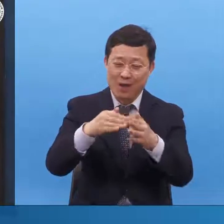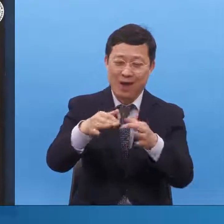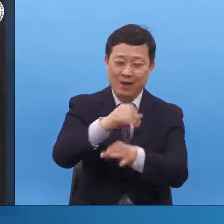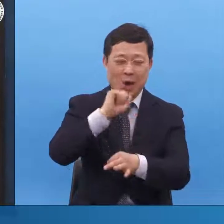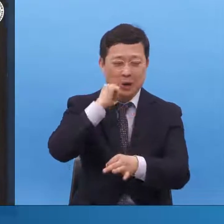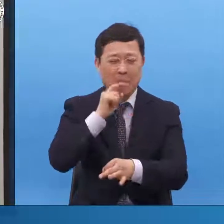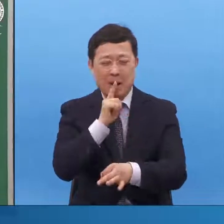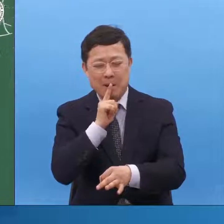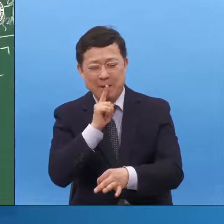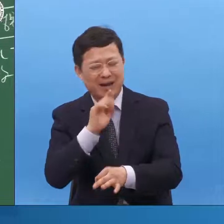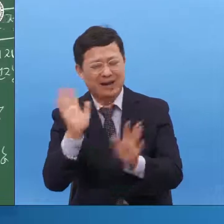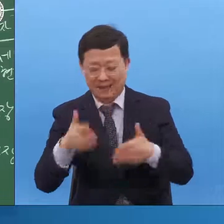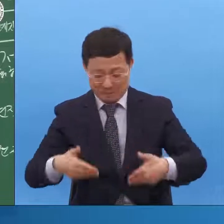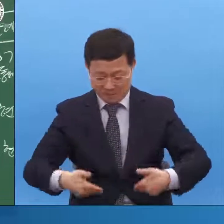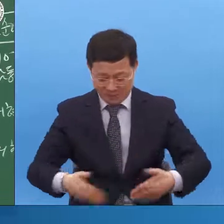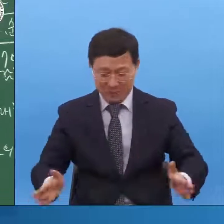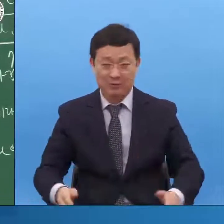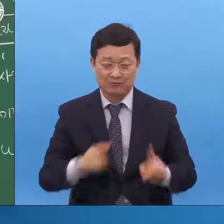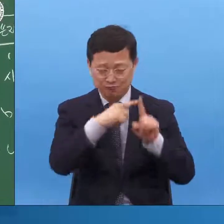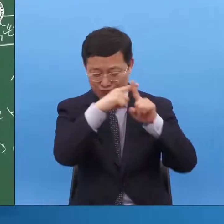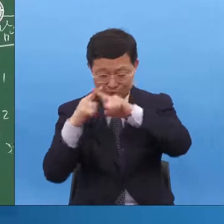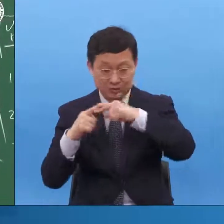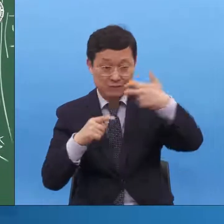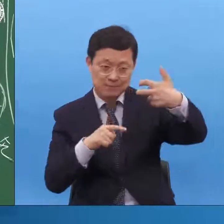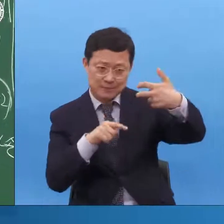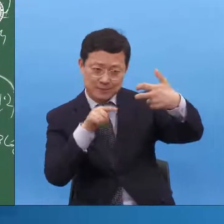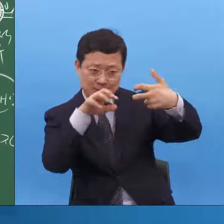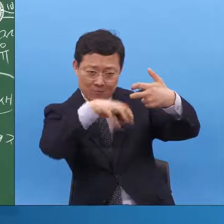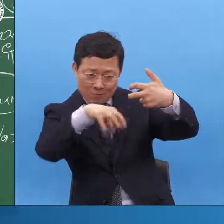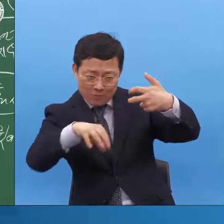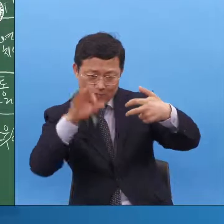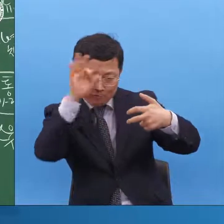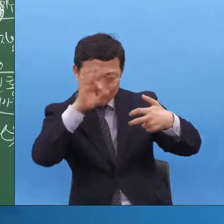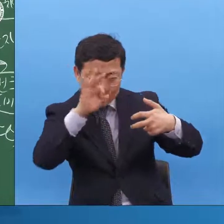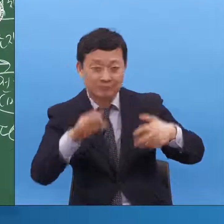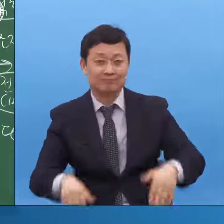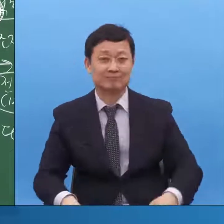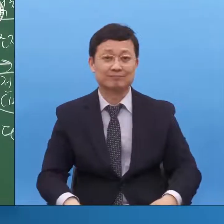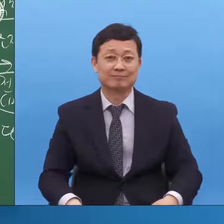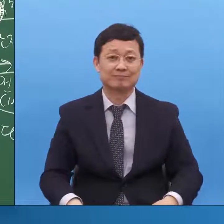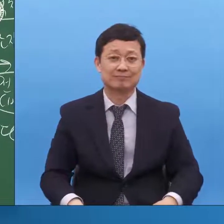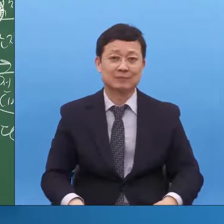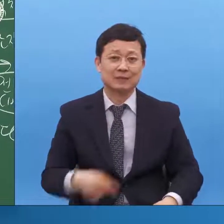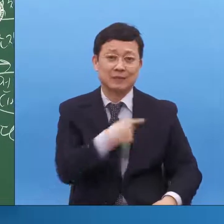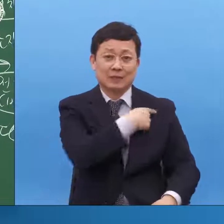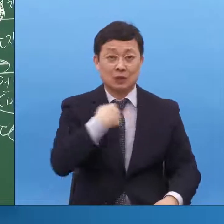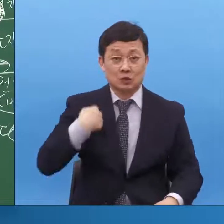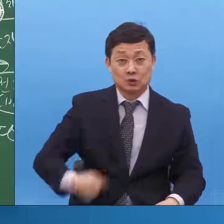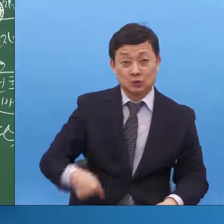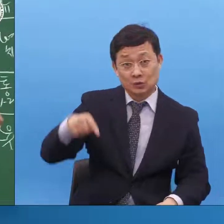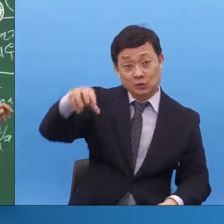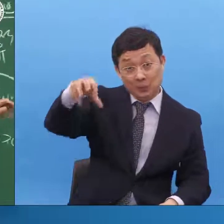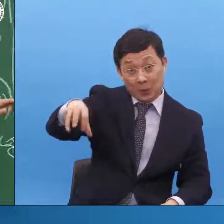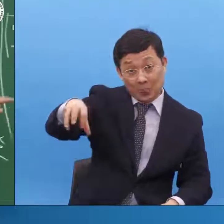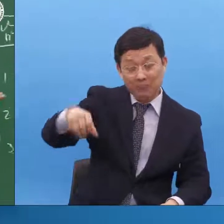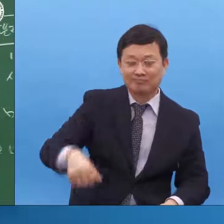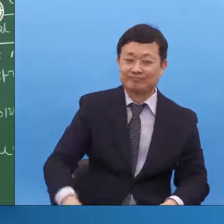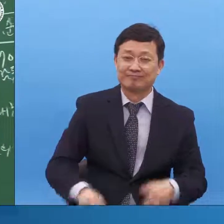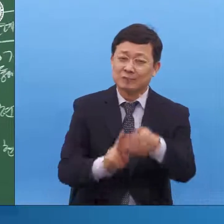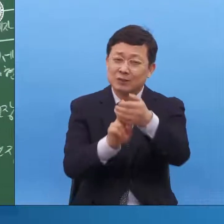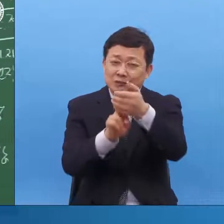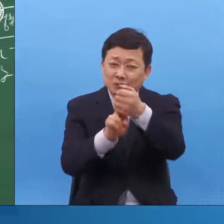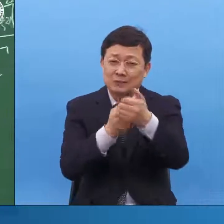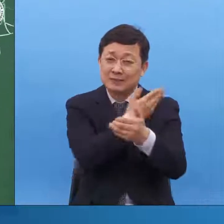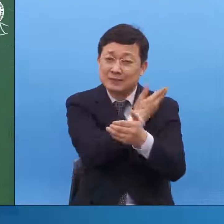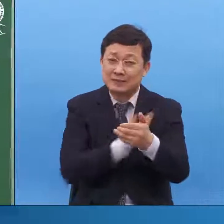could unconditionally find this. 흩어진 제자들 여러분들 걱정하지 마. 특히 중국 무조건 제자 찾았어요. Our scattered disciples, you don't have to worry about